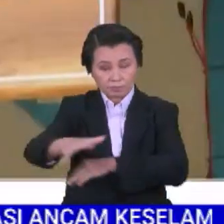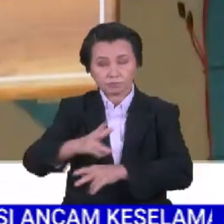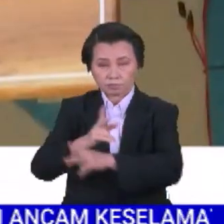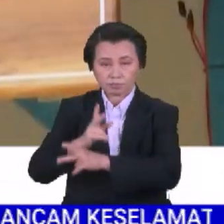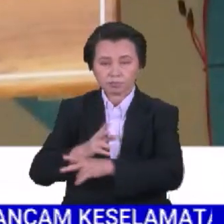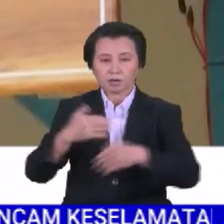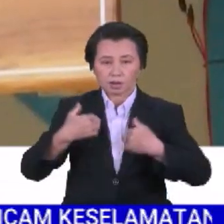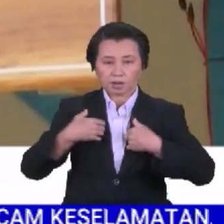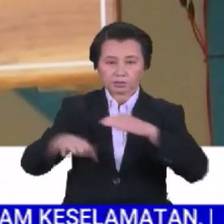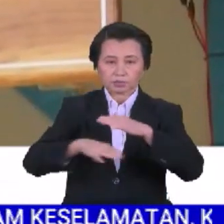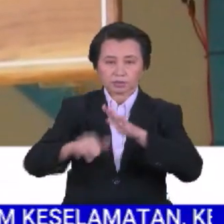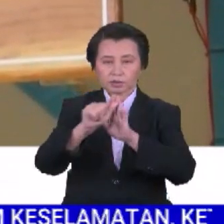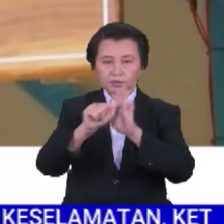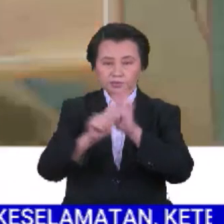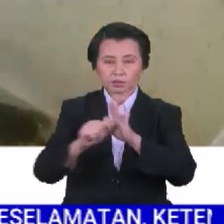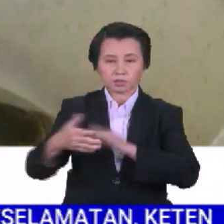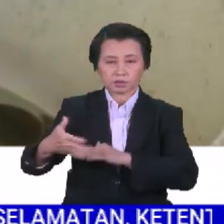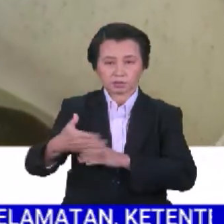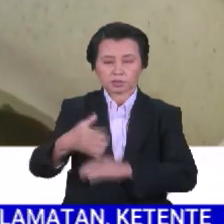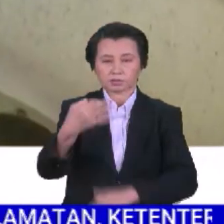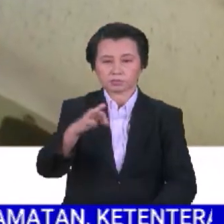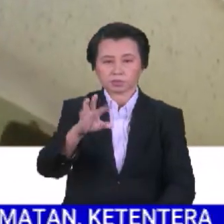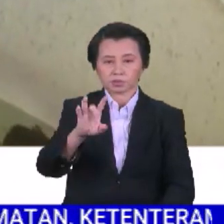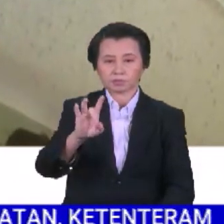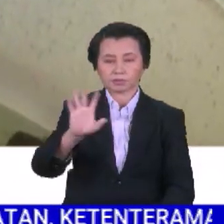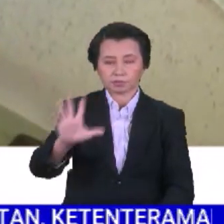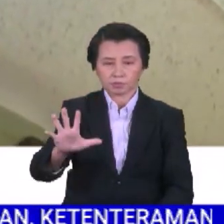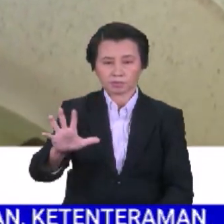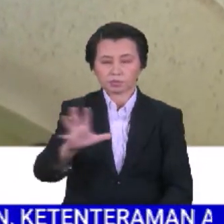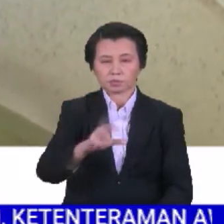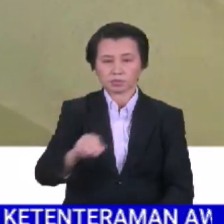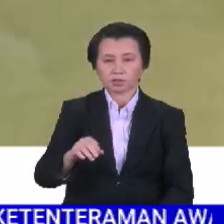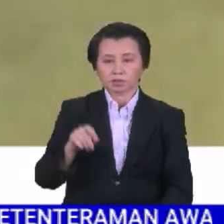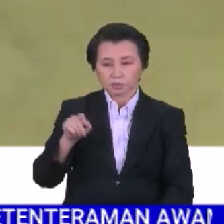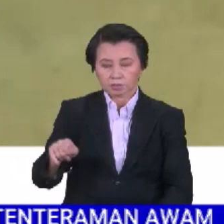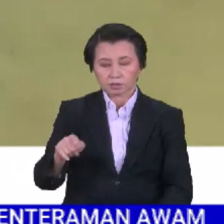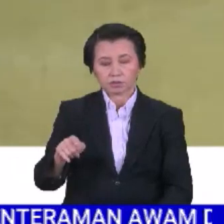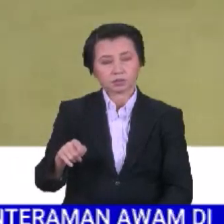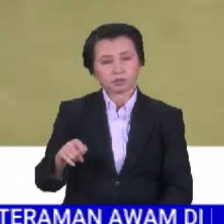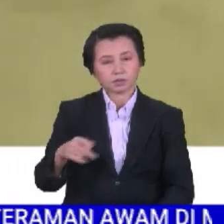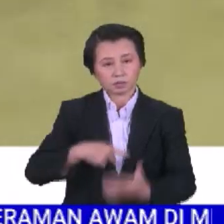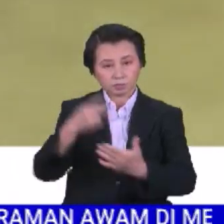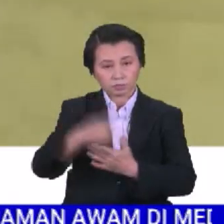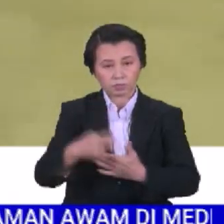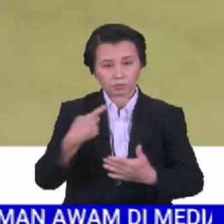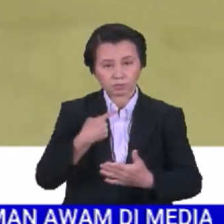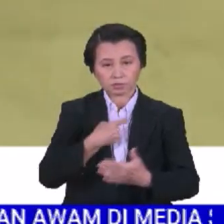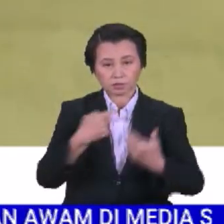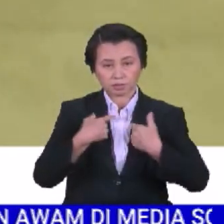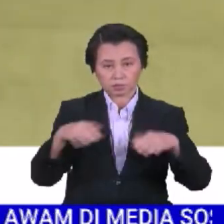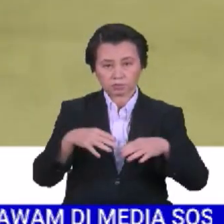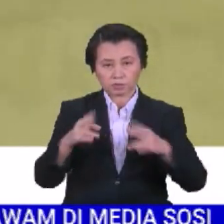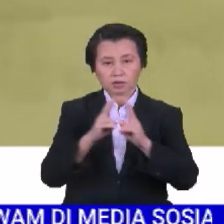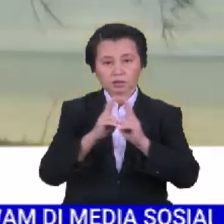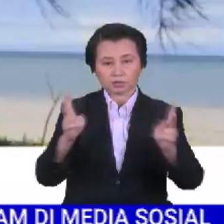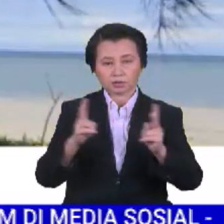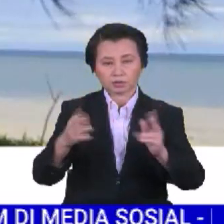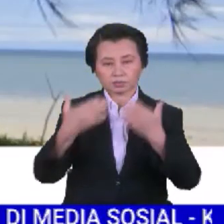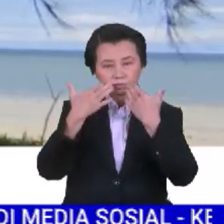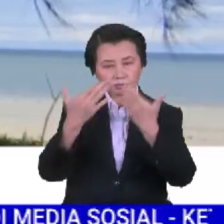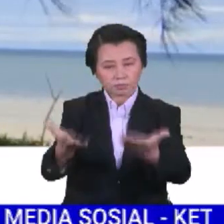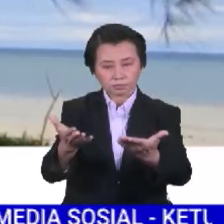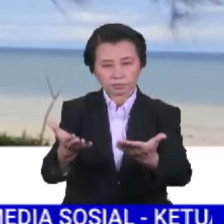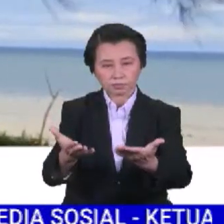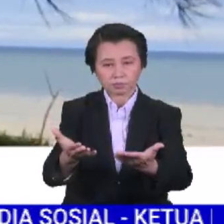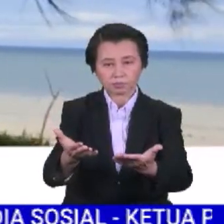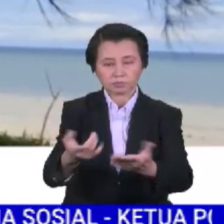kita Kawal ini jumlah 85 nah ini septive yang kita adakan kita sangat-sangat menghargai